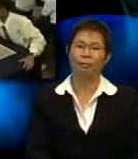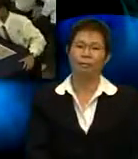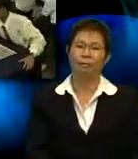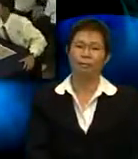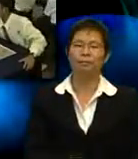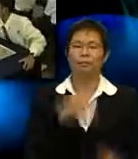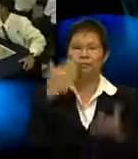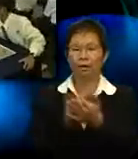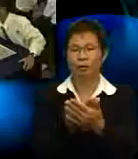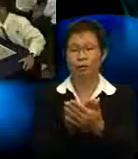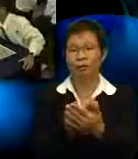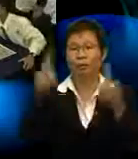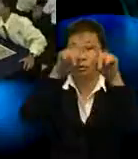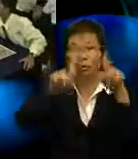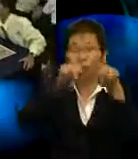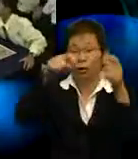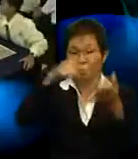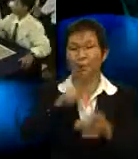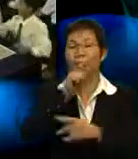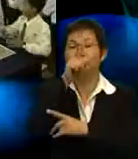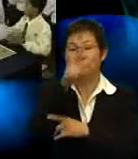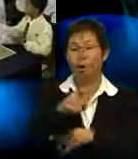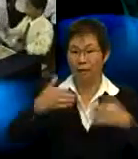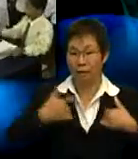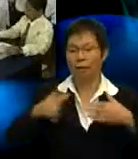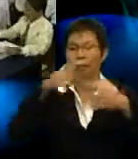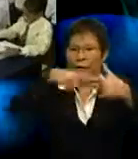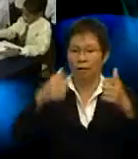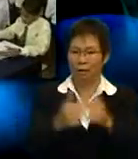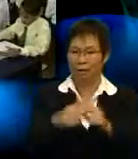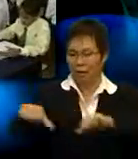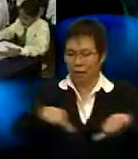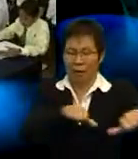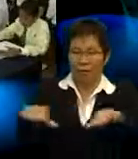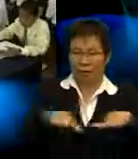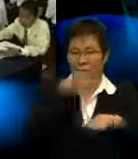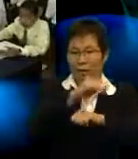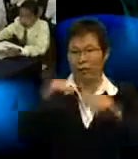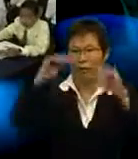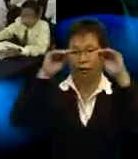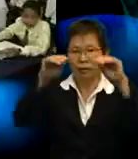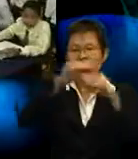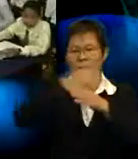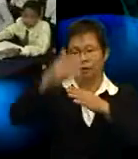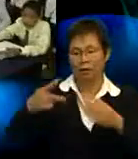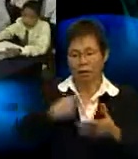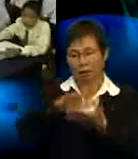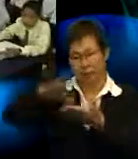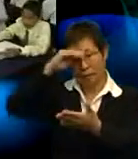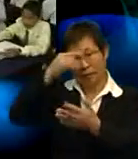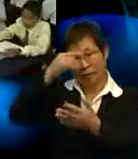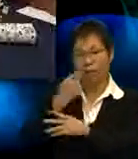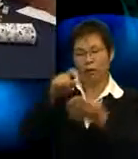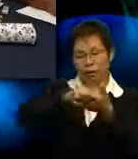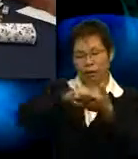Bagus. Soalan-soalan ini sebenarnya adalah berkaitan dengan aktiviti dan pengajaran yang telah kita belajar tadi. Tuliskan